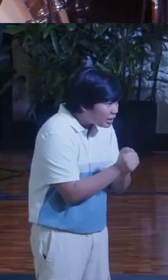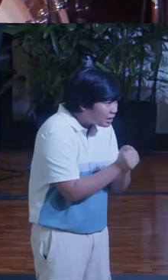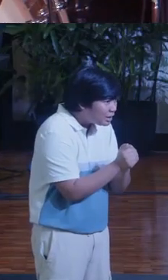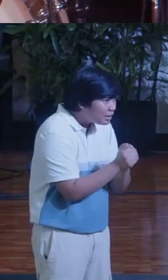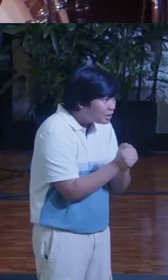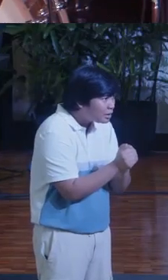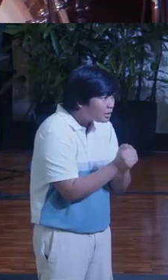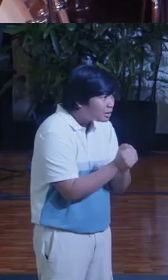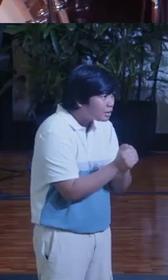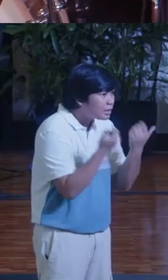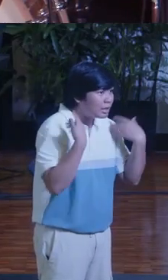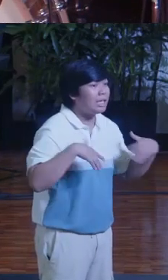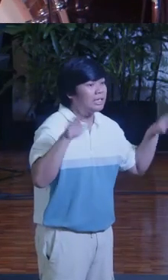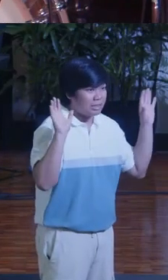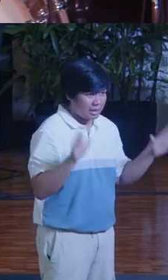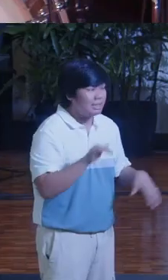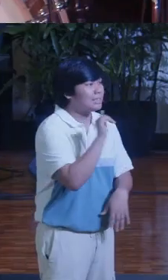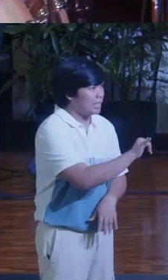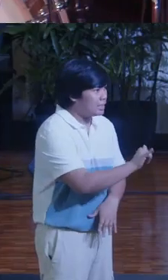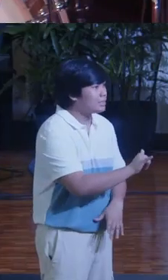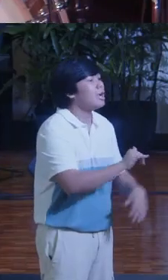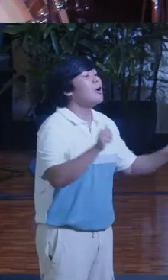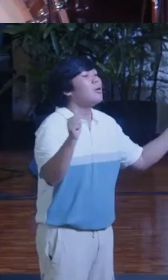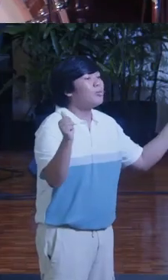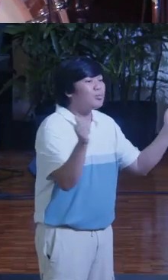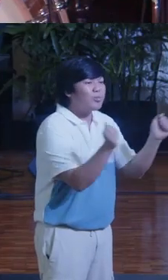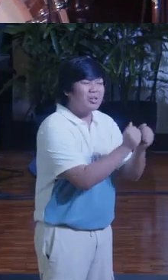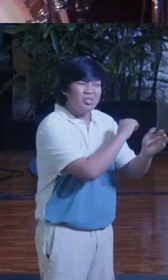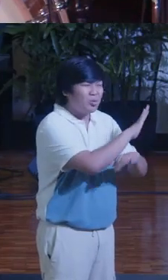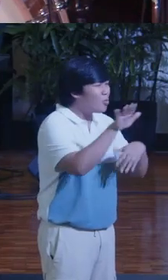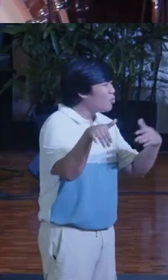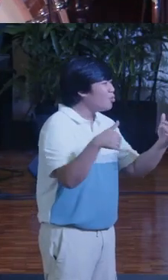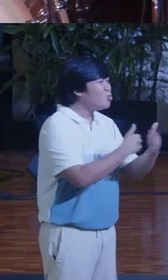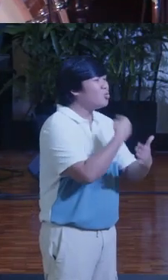heavenly Jerusalem. Doon po tayo papunta.